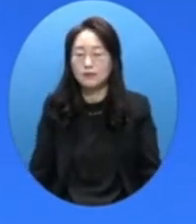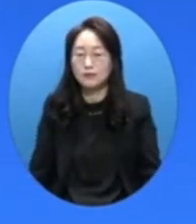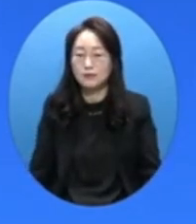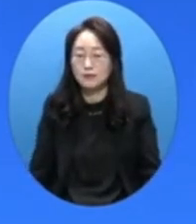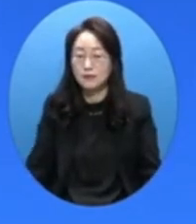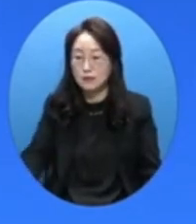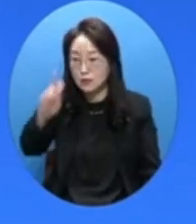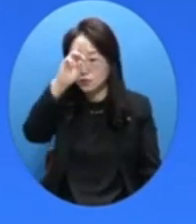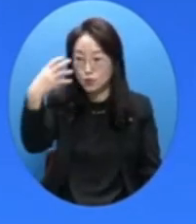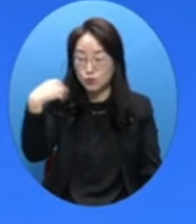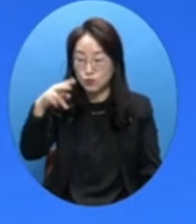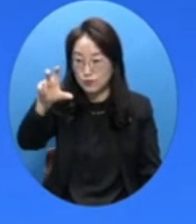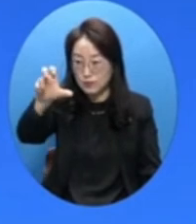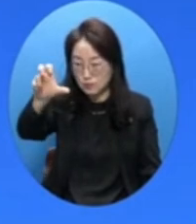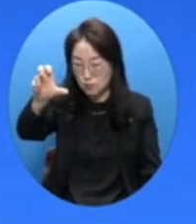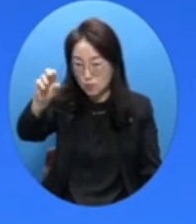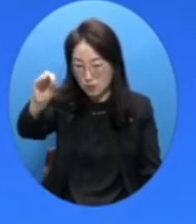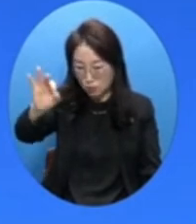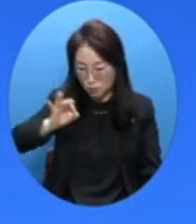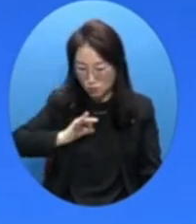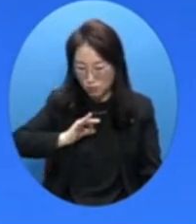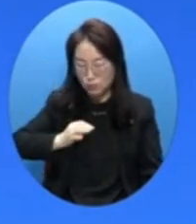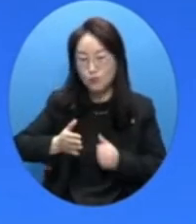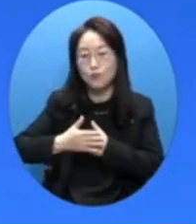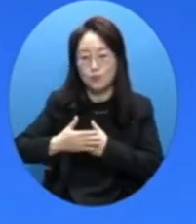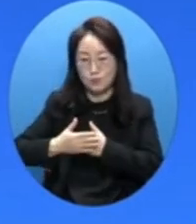정부에서 25만원은 보존해주는데